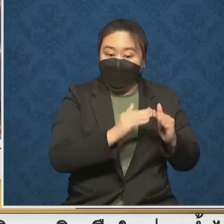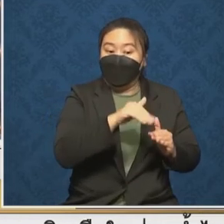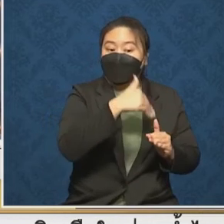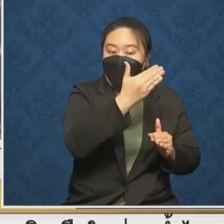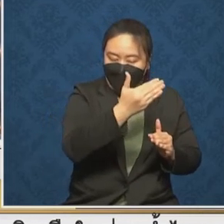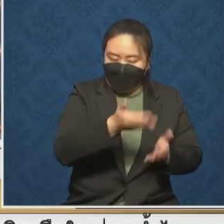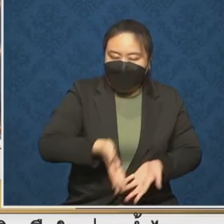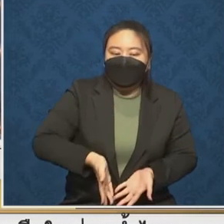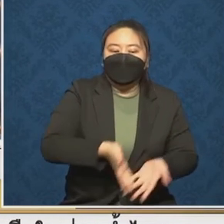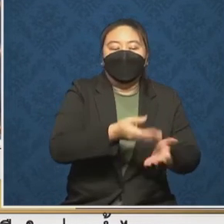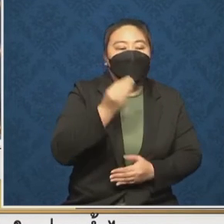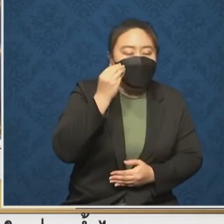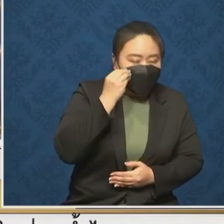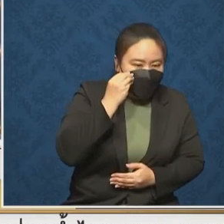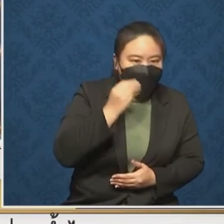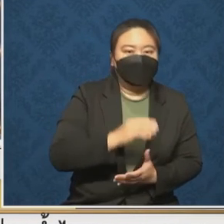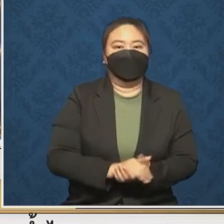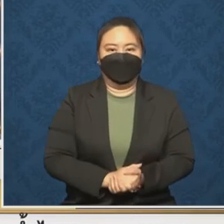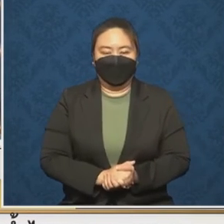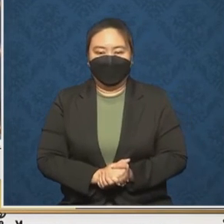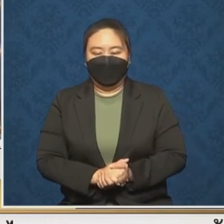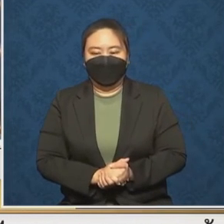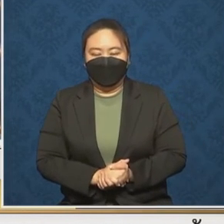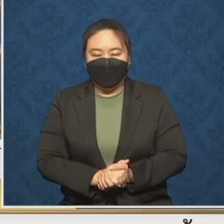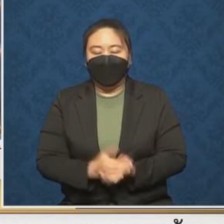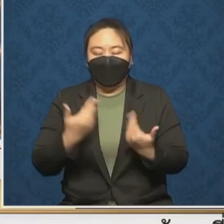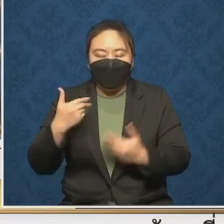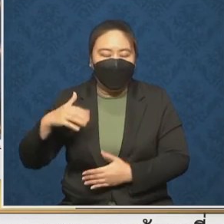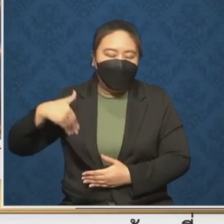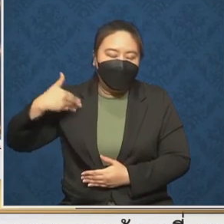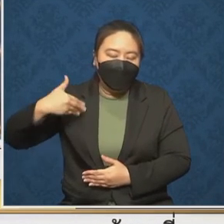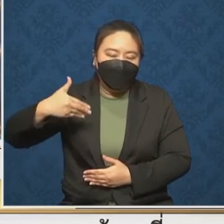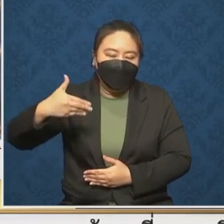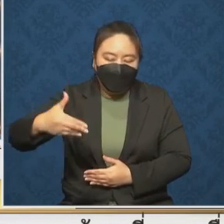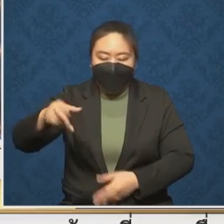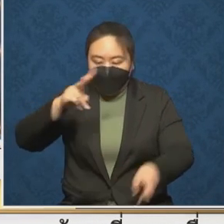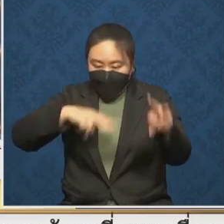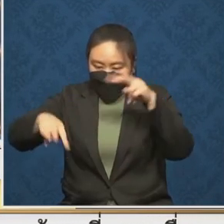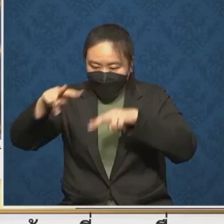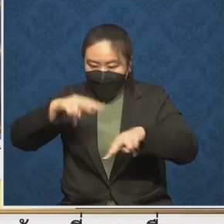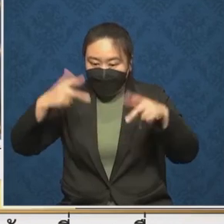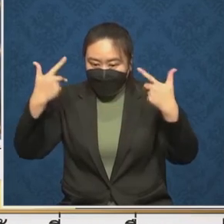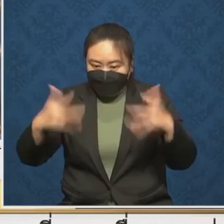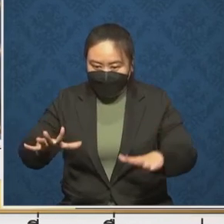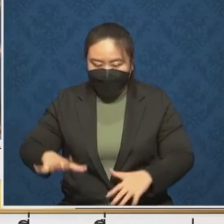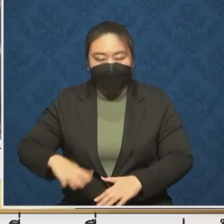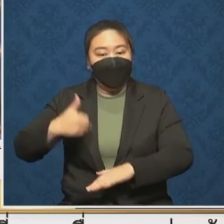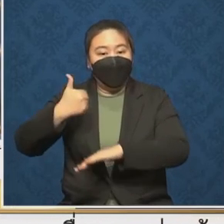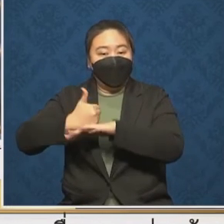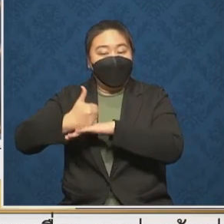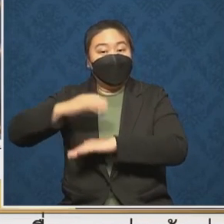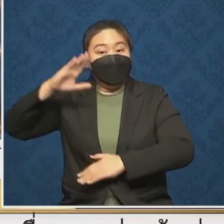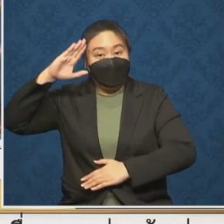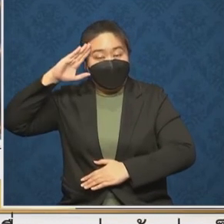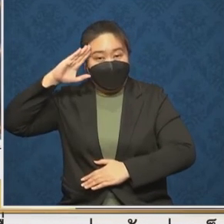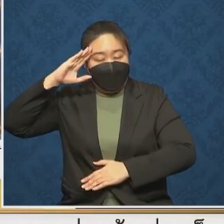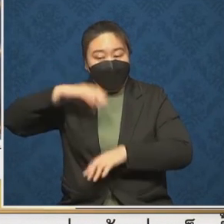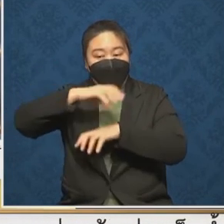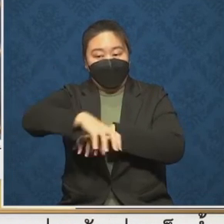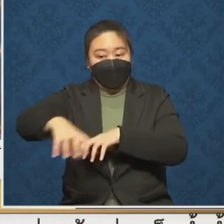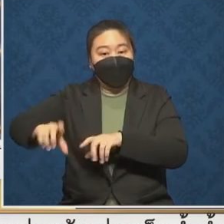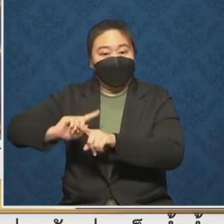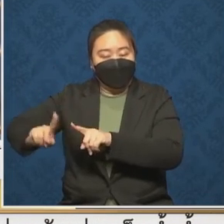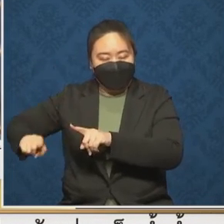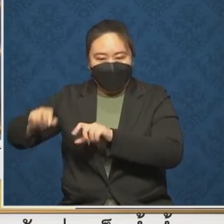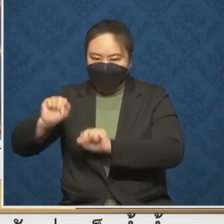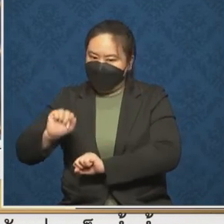กฎหมายก็ให้เปนเอกสารสิทธวันดีคืนดีพอพิสูตเสร็จแม่ทับภาคสีหน่วยงานต่ๆไปส่ป